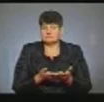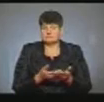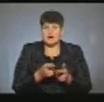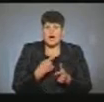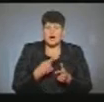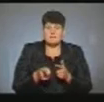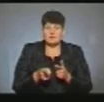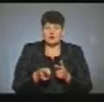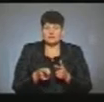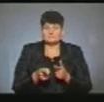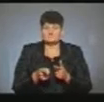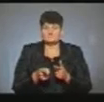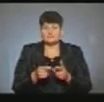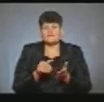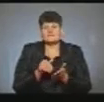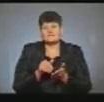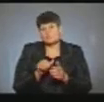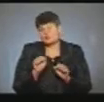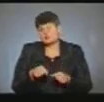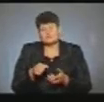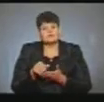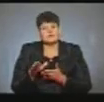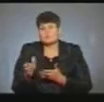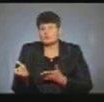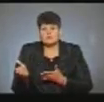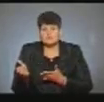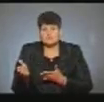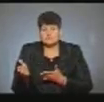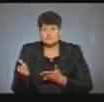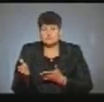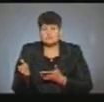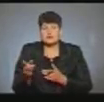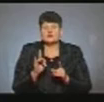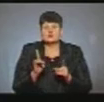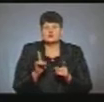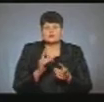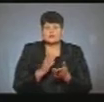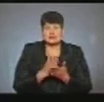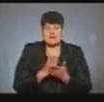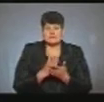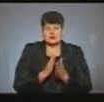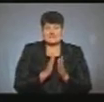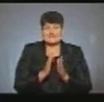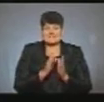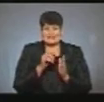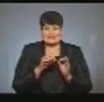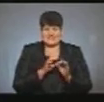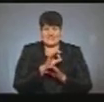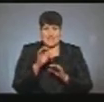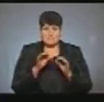кажуть, парірує ці рекомендації і відмовляє, дивлячись від того, щодо наявної схеми теплопостачання. І також